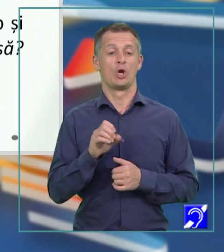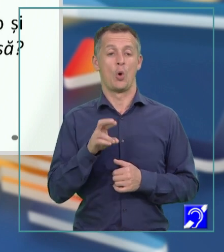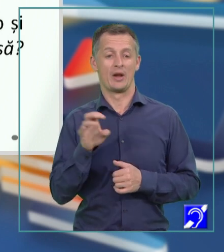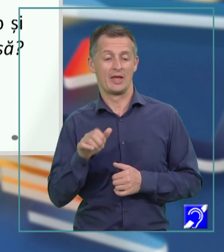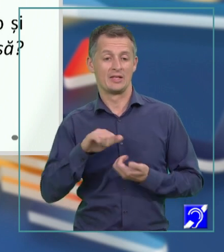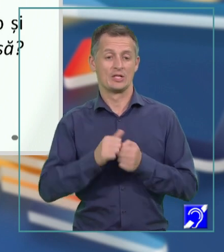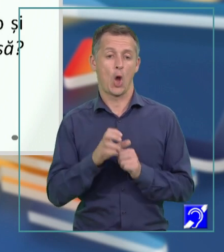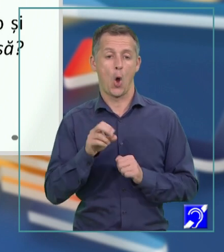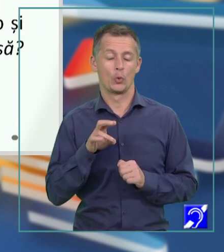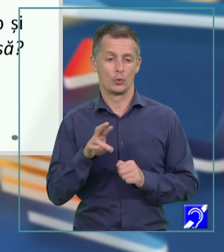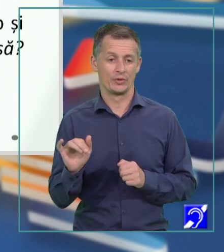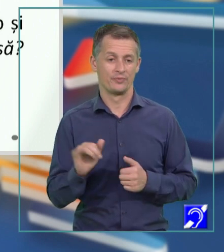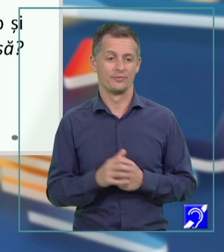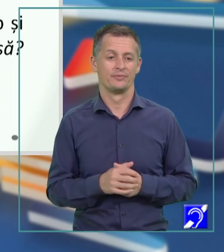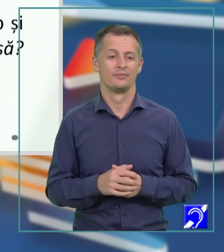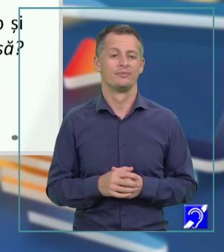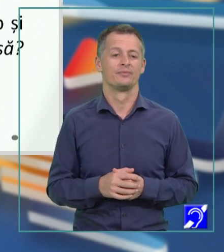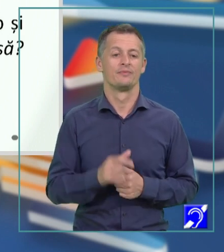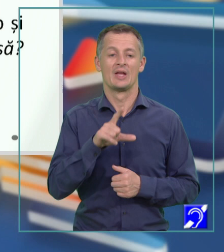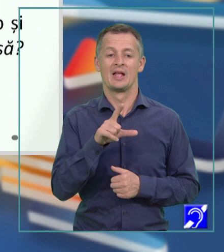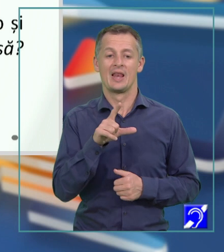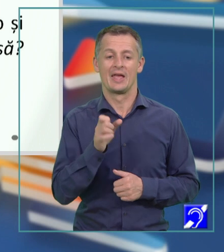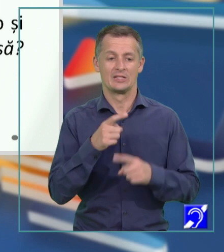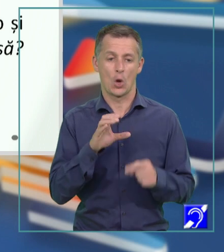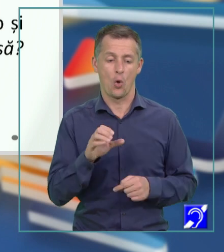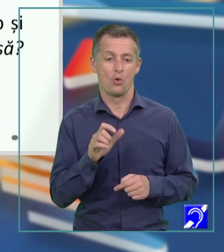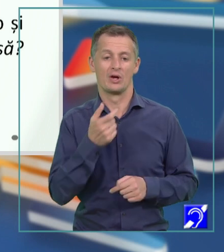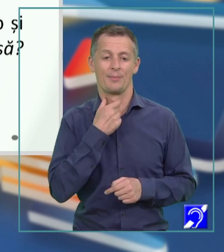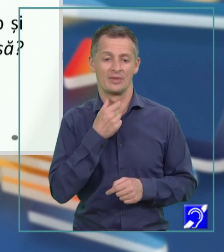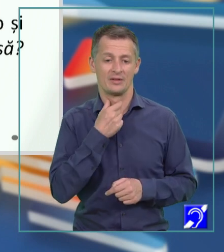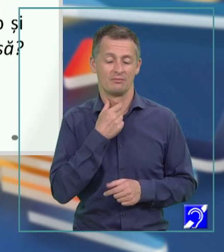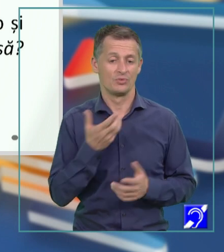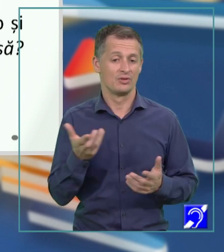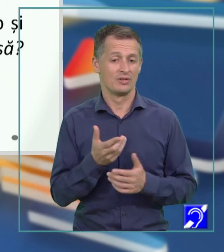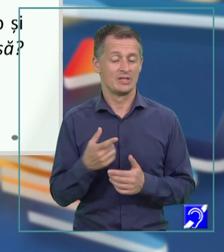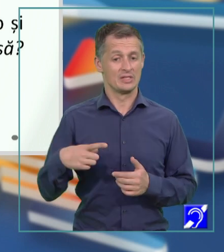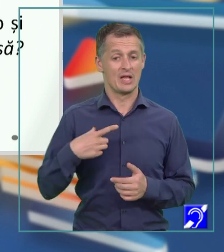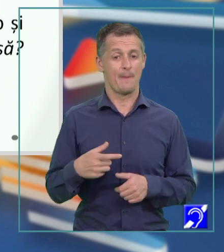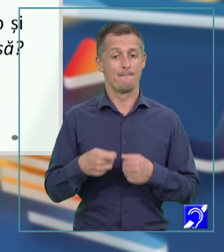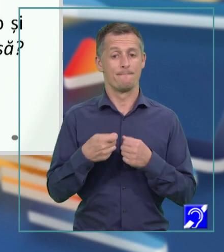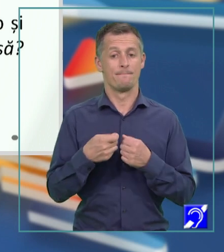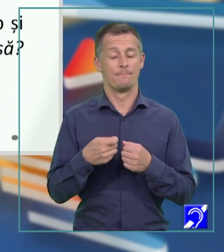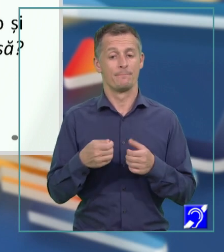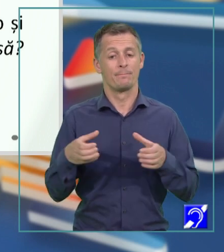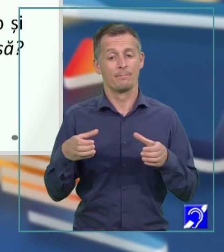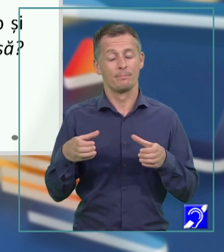Cele lexicogramaticale, spuneam, sunt omonimele care aparțin unor părți de vorbire diferite. De exemplu,